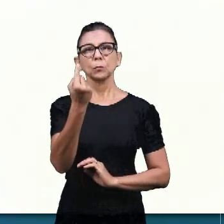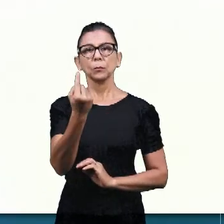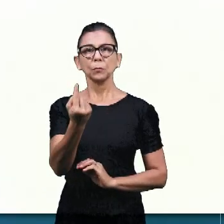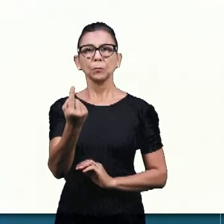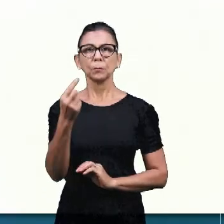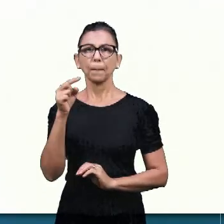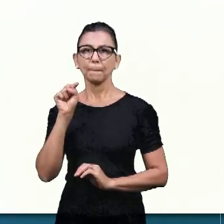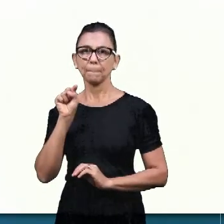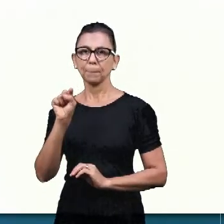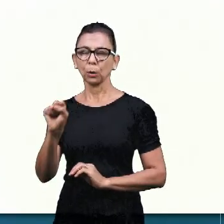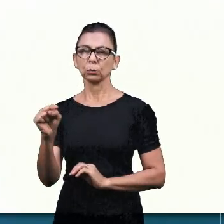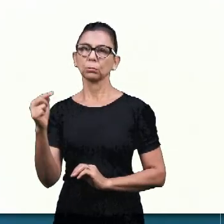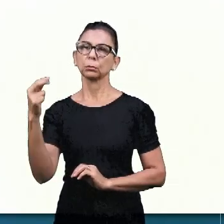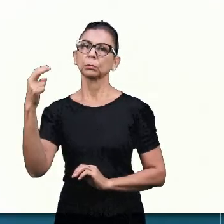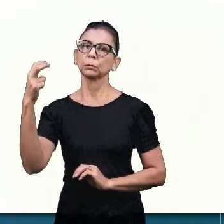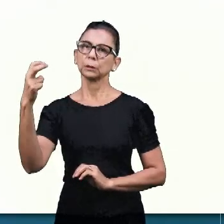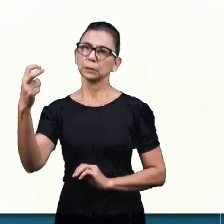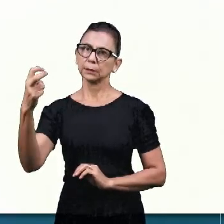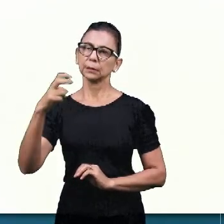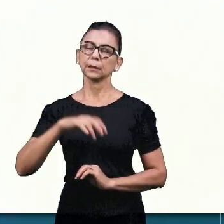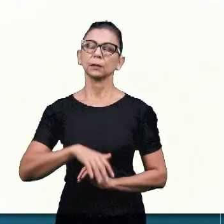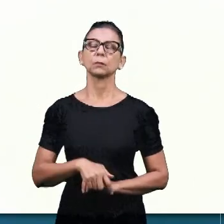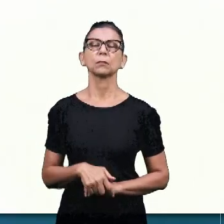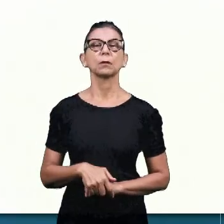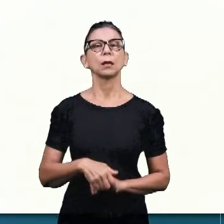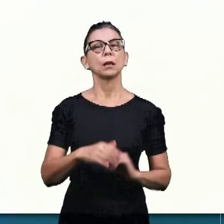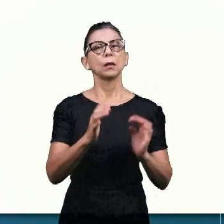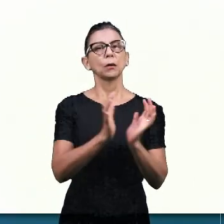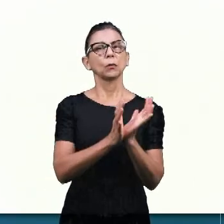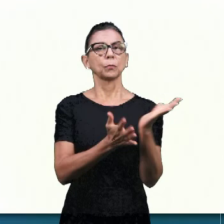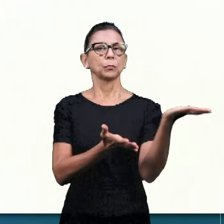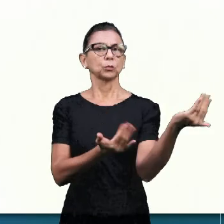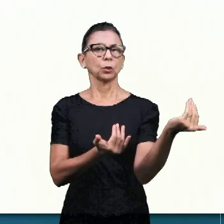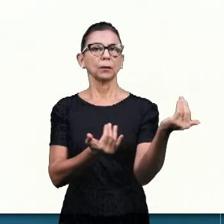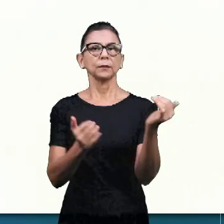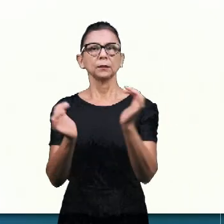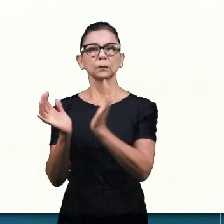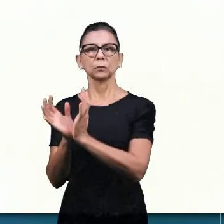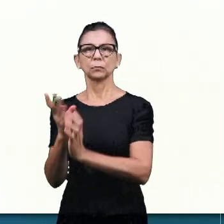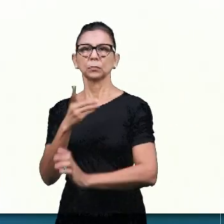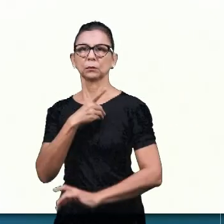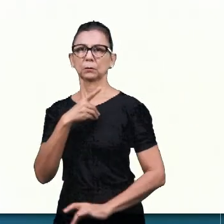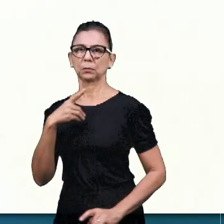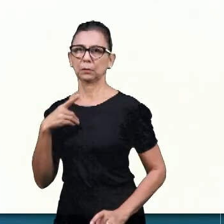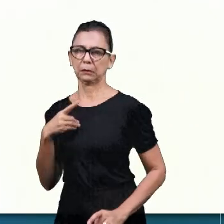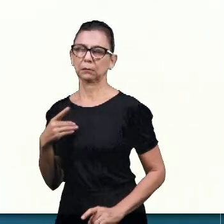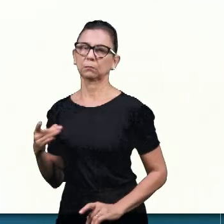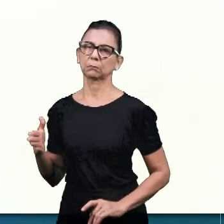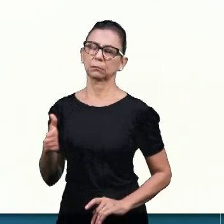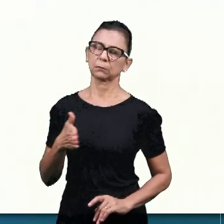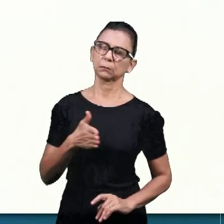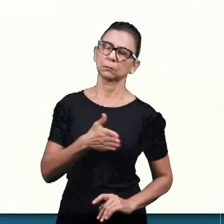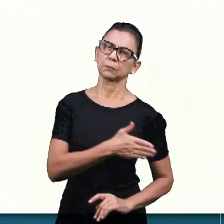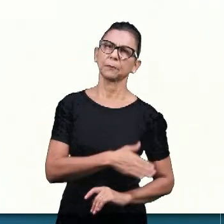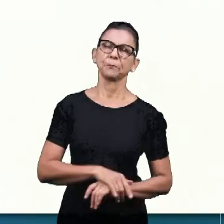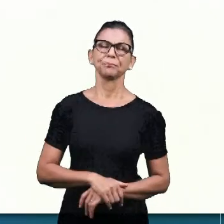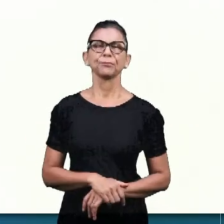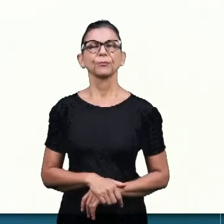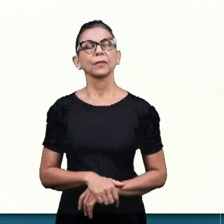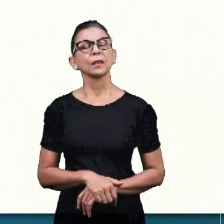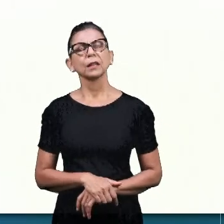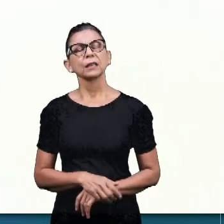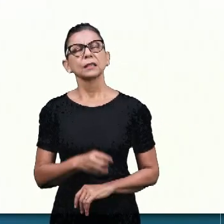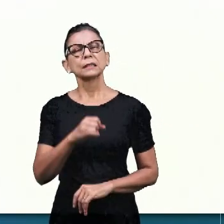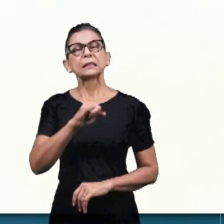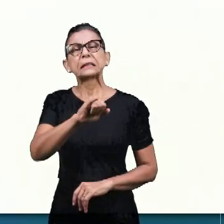s'adresse aux diacres et aussi aux jeunes de l'Église. Et la question est la suivante. Quelqu'un, même qu'il soit